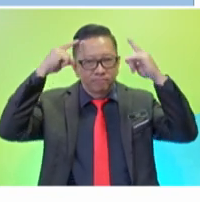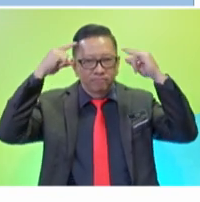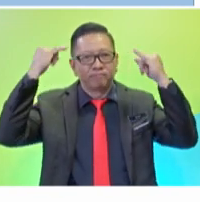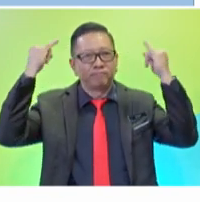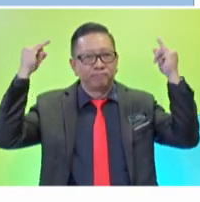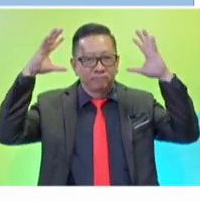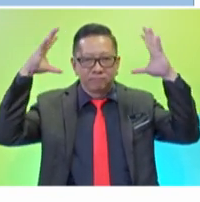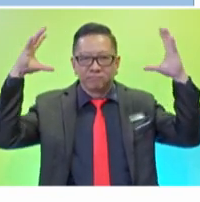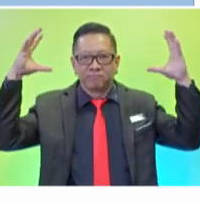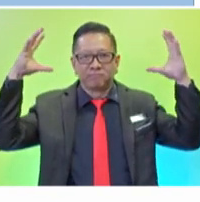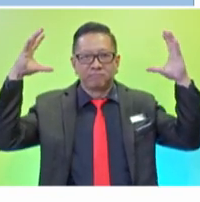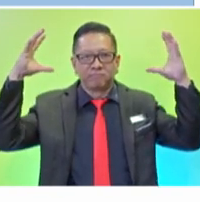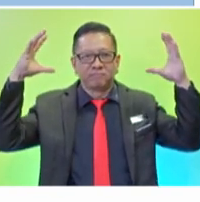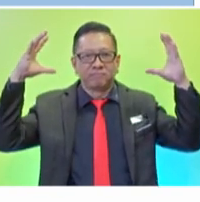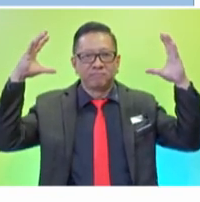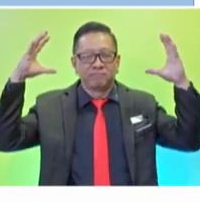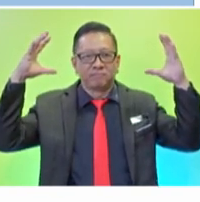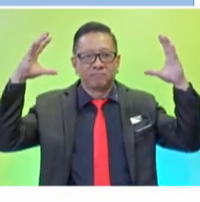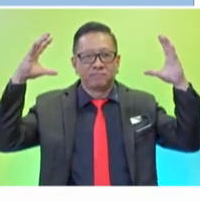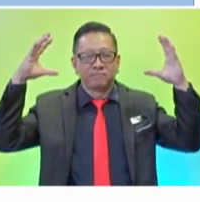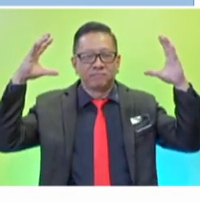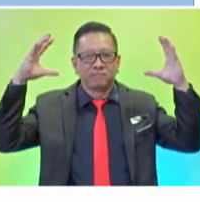dia sebagai Papa iklan